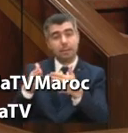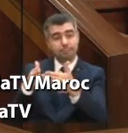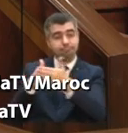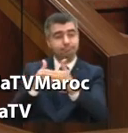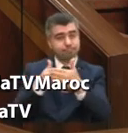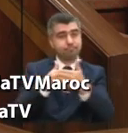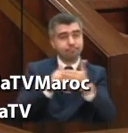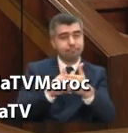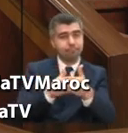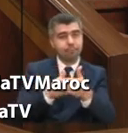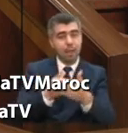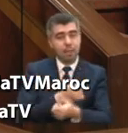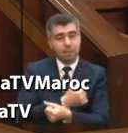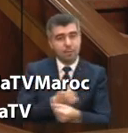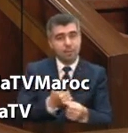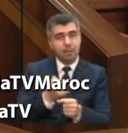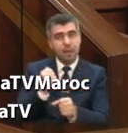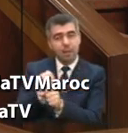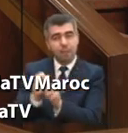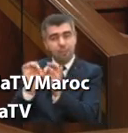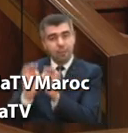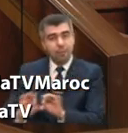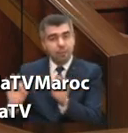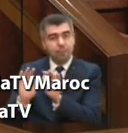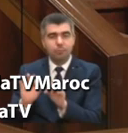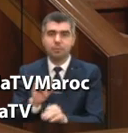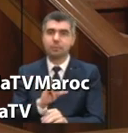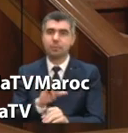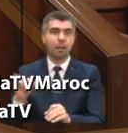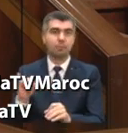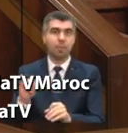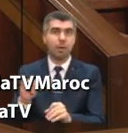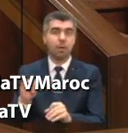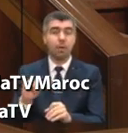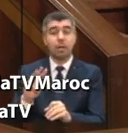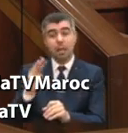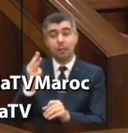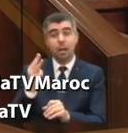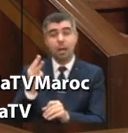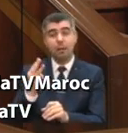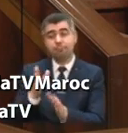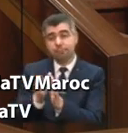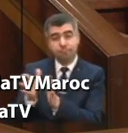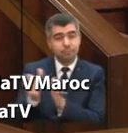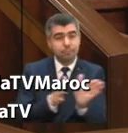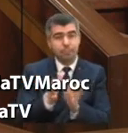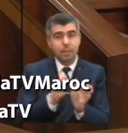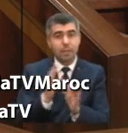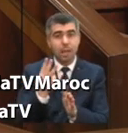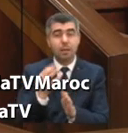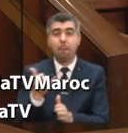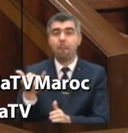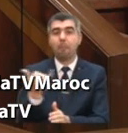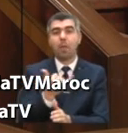فرص الشغل لائقة، بمعنى أنه اليوم تنعتبر هذه الثلاث المسالك أساسية ومهمة باش يمكن لنا